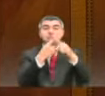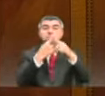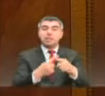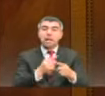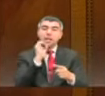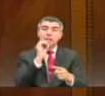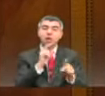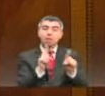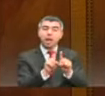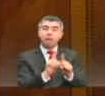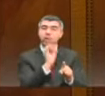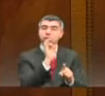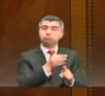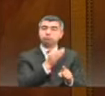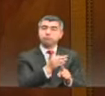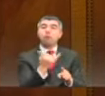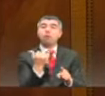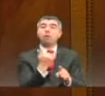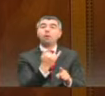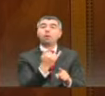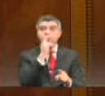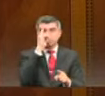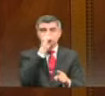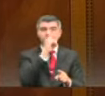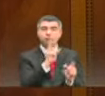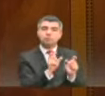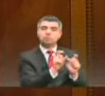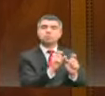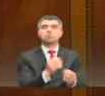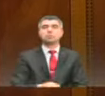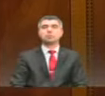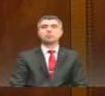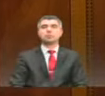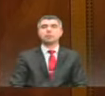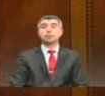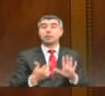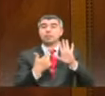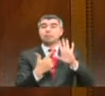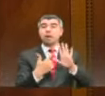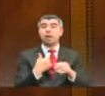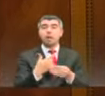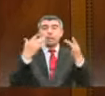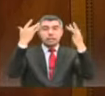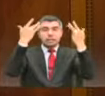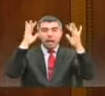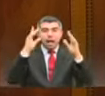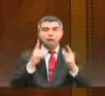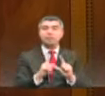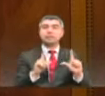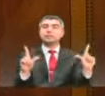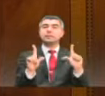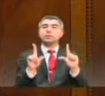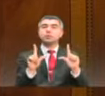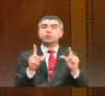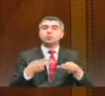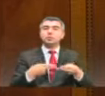وفق قواعد الحكامة الجيدة بإذن الله. سابعا، تحسين الولوج إلى الثقافة والإعلام والنهوض